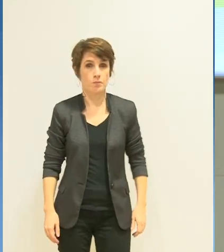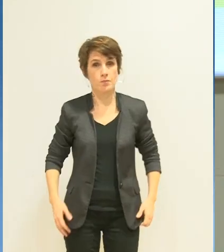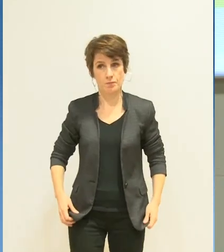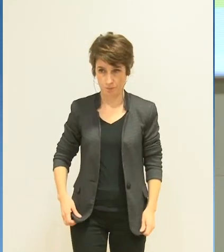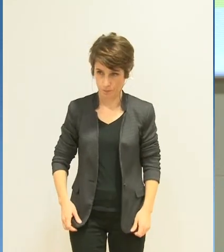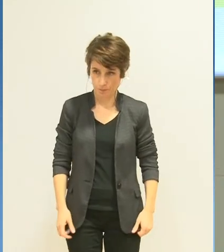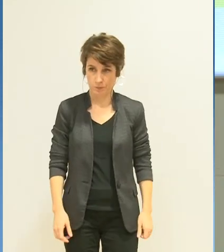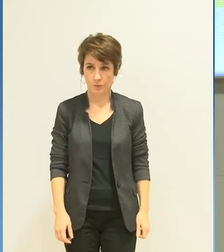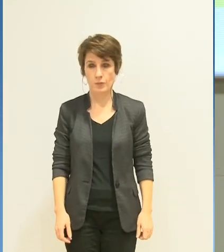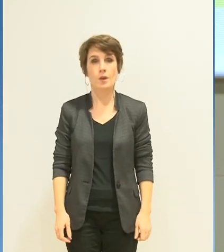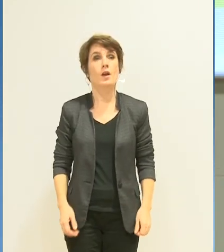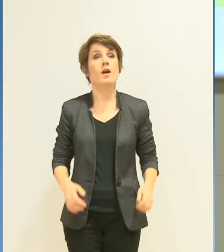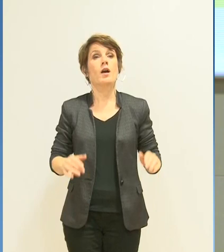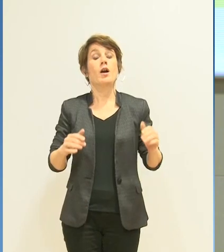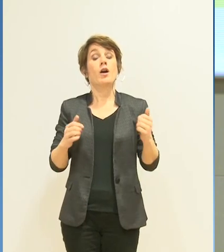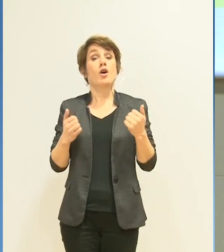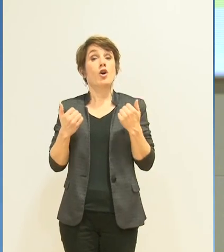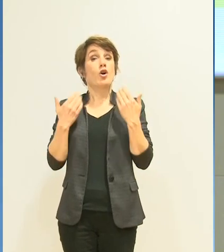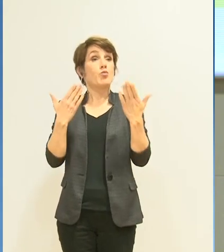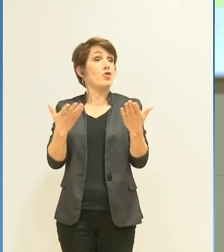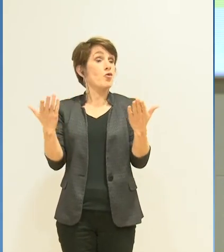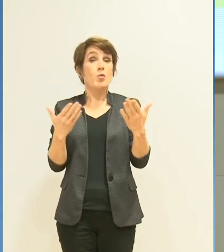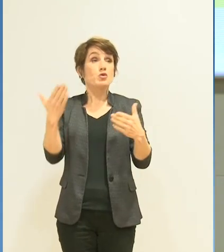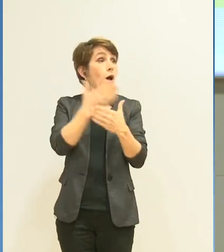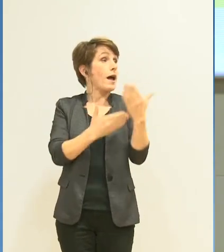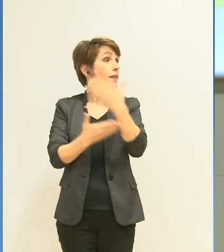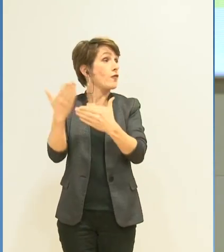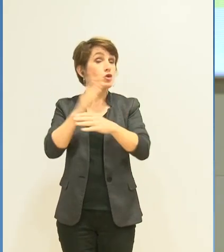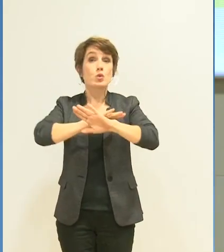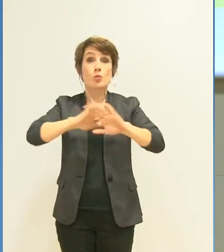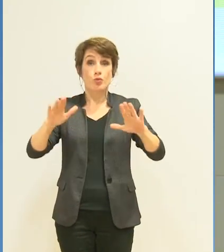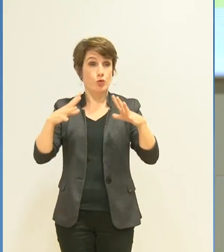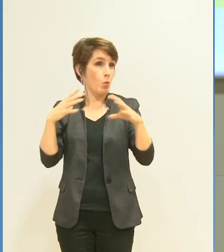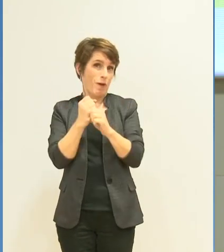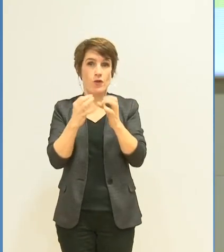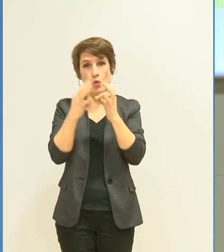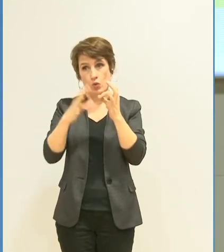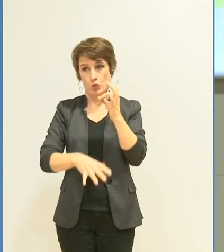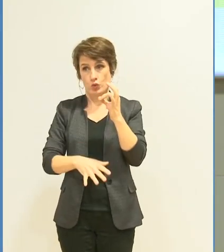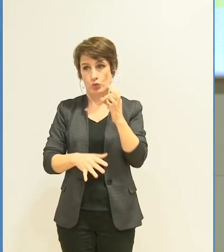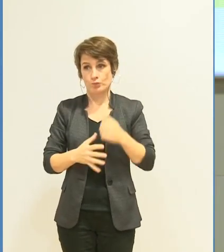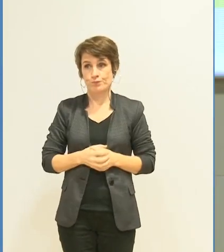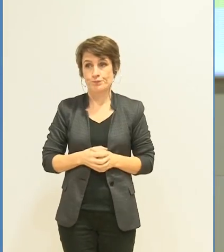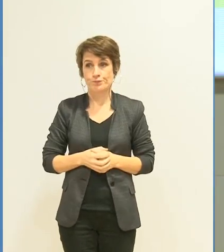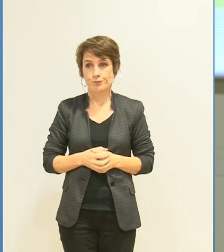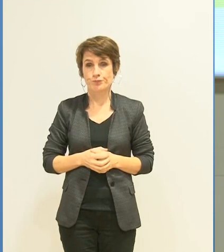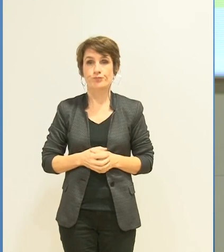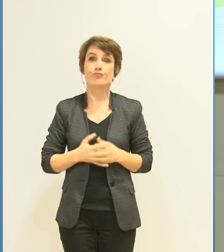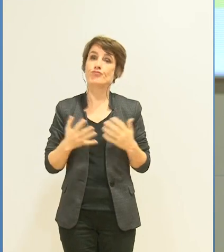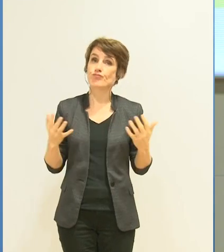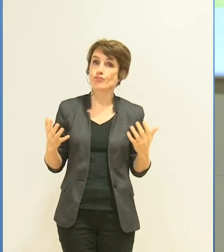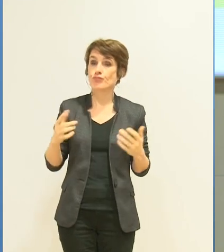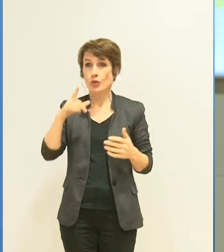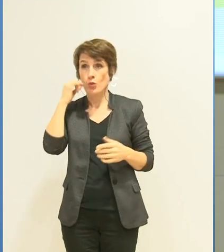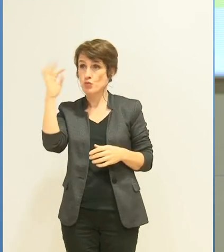je vous propose s'il n'y a pas d'intervention de conclure ces débats s'il ya un point sur lequel nous pouvons être d'accord monsieur